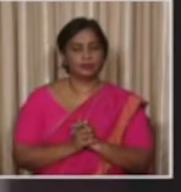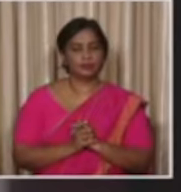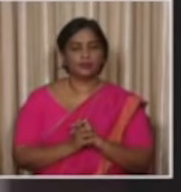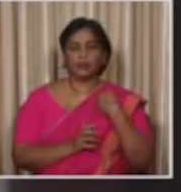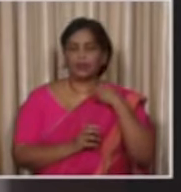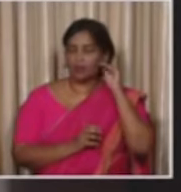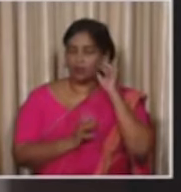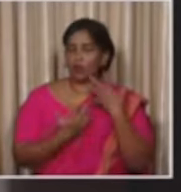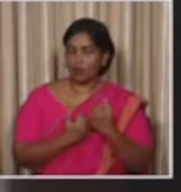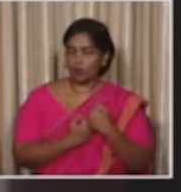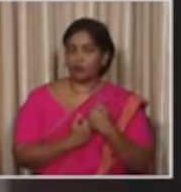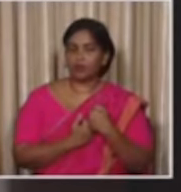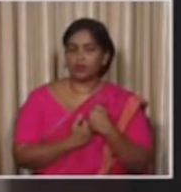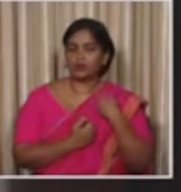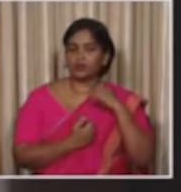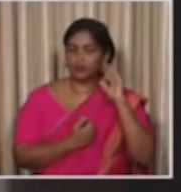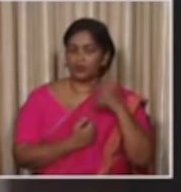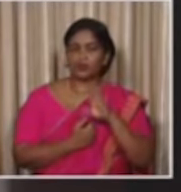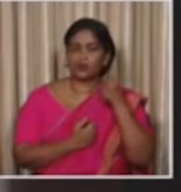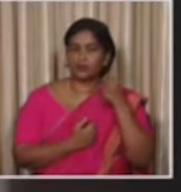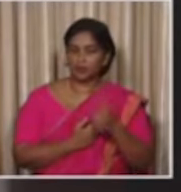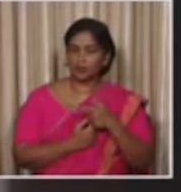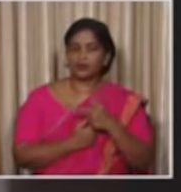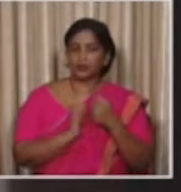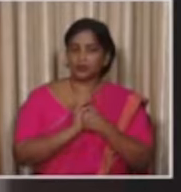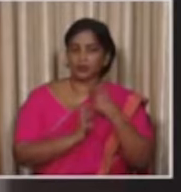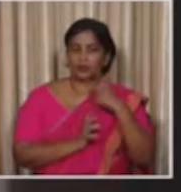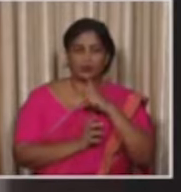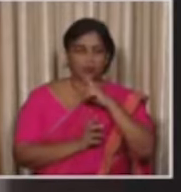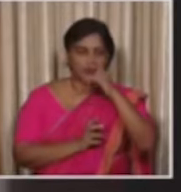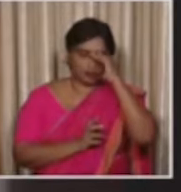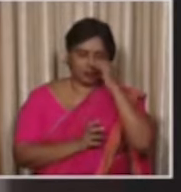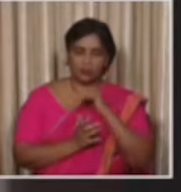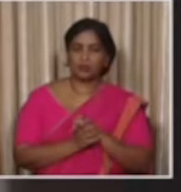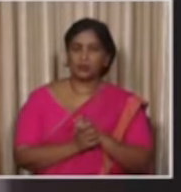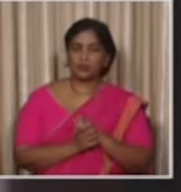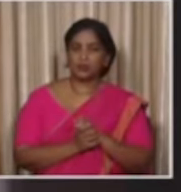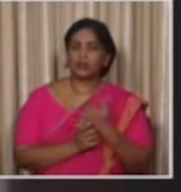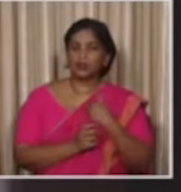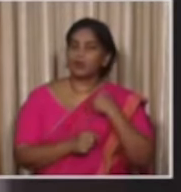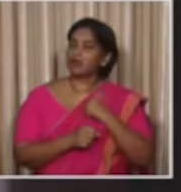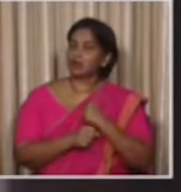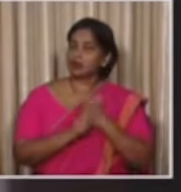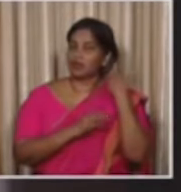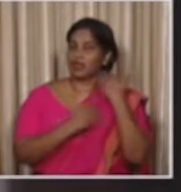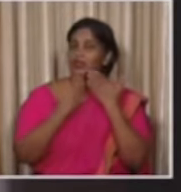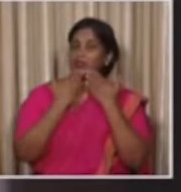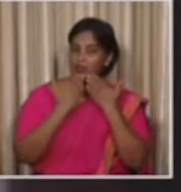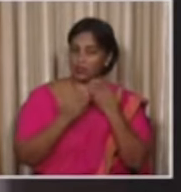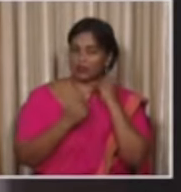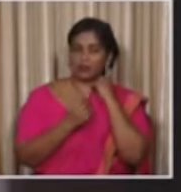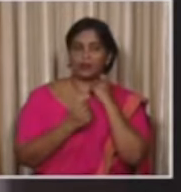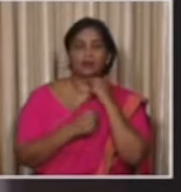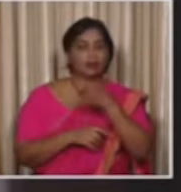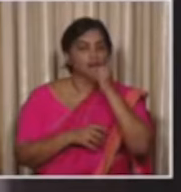අපිට දැනගන්නට ඕන විශේෂණ මේක වැදගත් කාරණාවක් ගරු නියෝජ්‍ය කතානායකතුමනි, මමත් රජයට එදා ස්තුති කරා